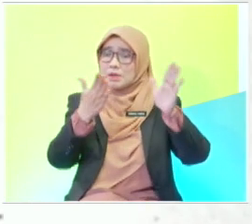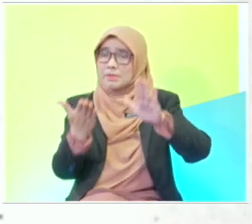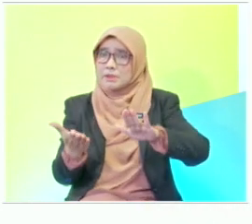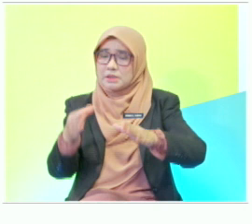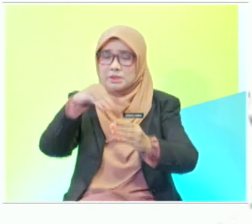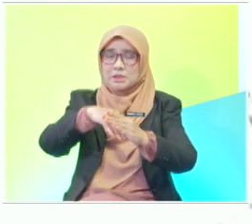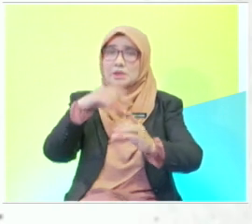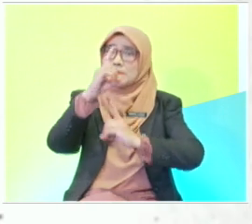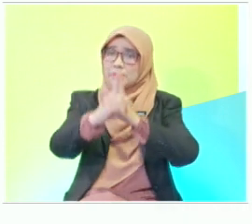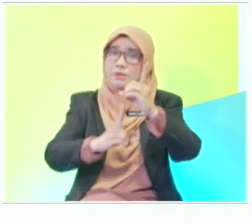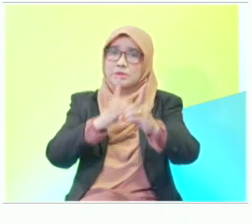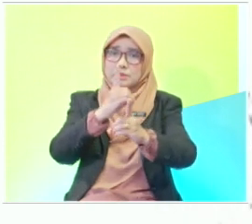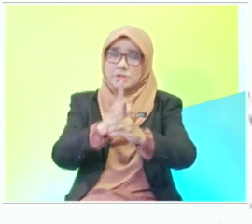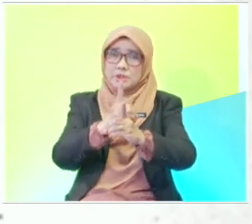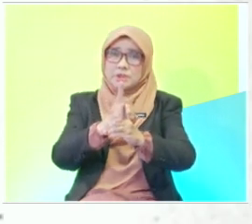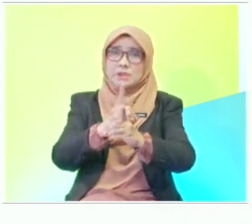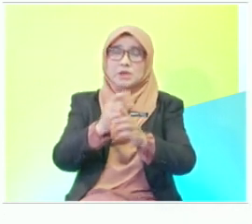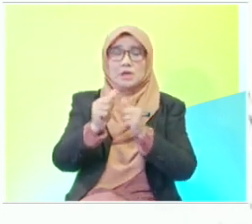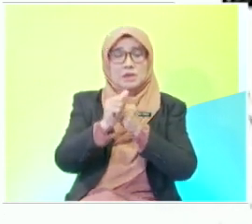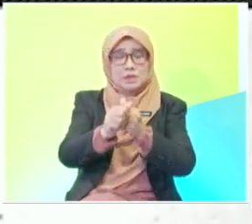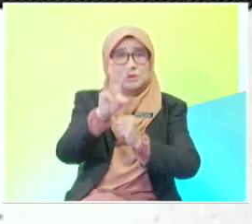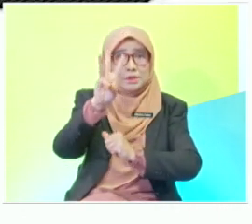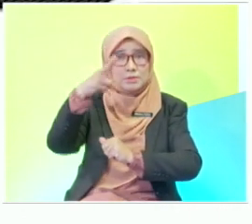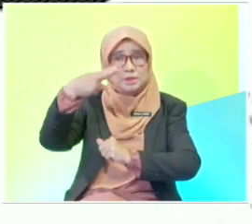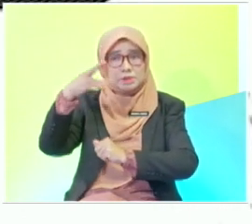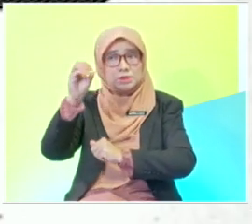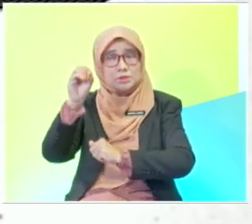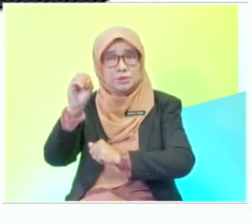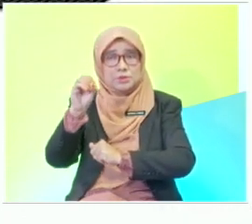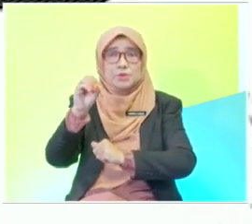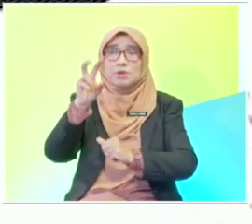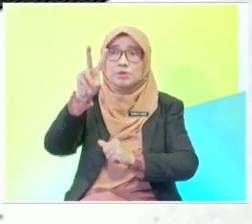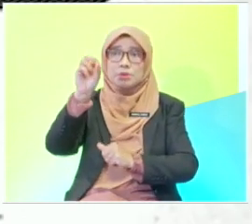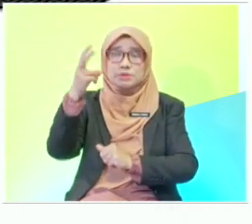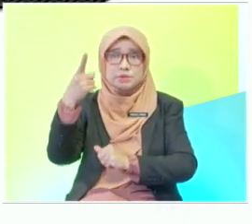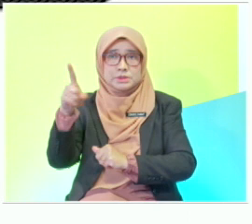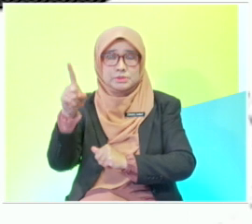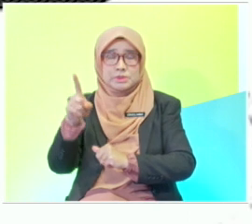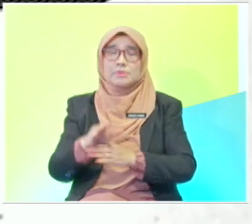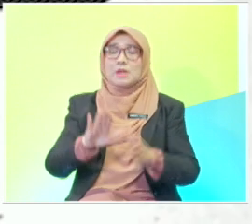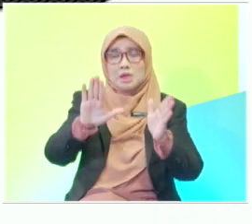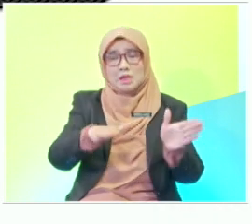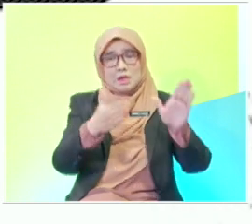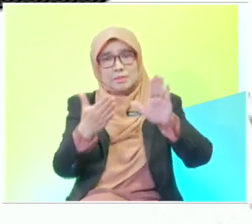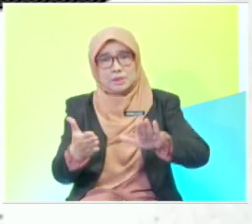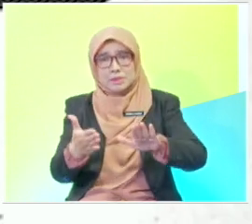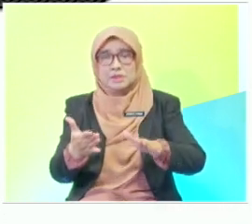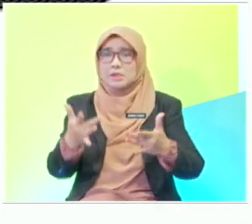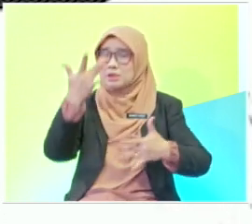Berdasarkan data terkini Pertubuhan Kesihatan Sedunia pada tahun 2011, kematian akibat penyakit koronari jantung